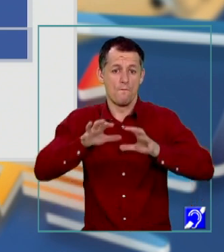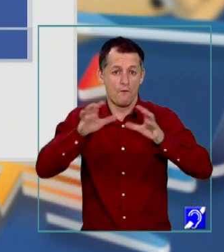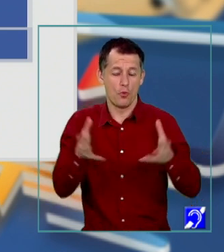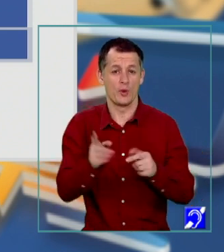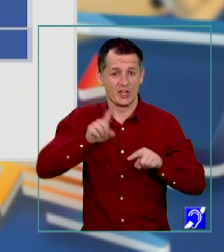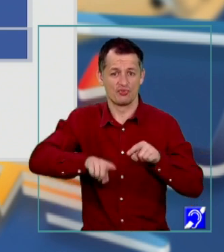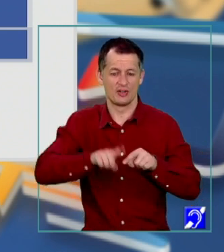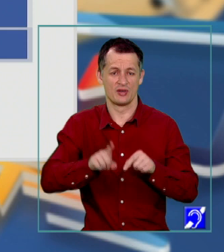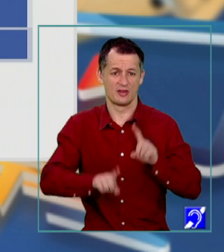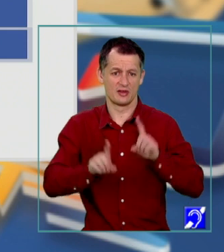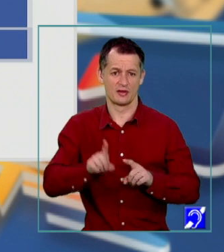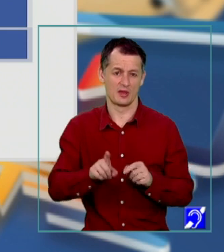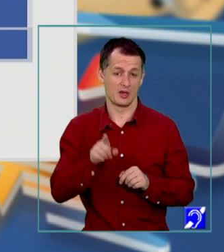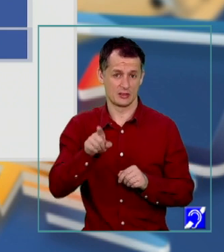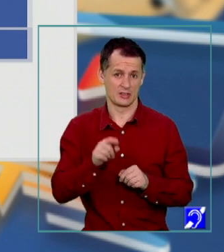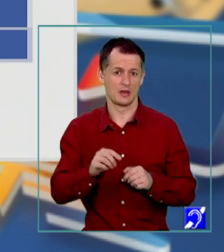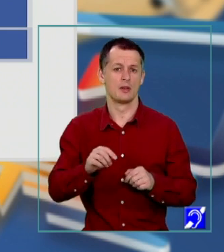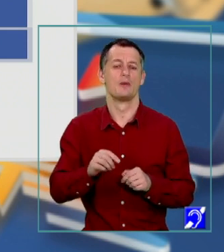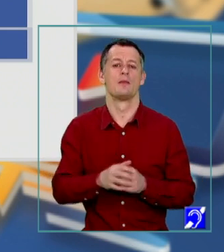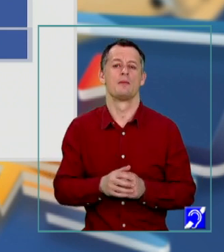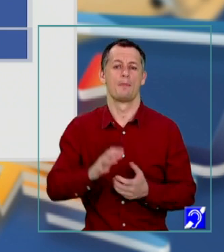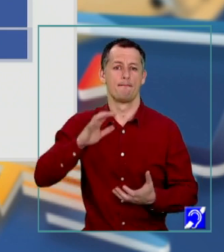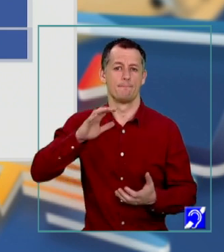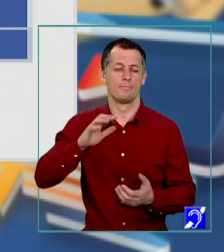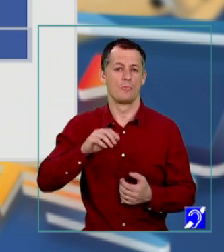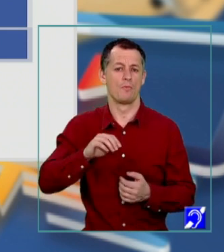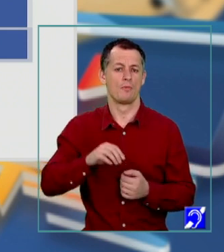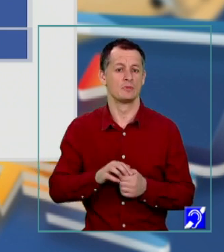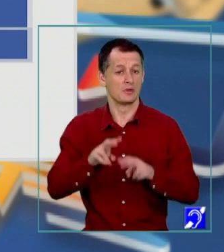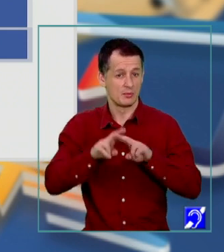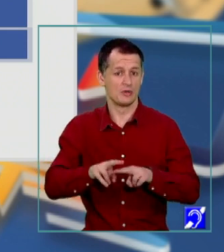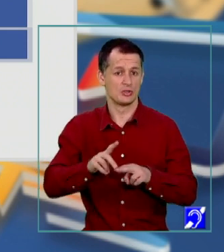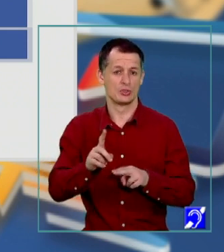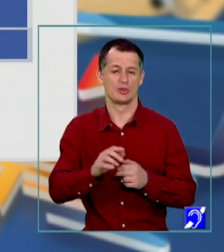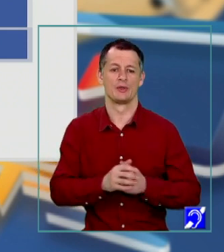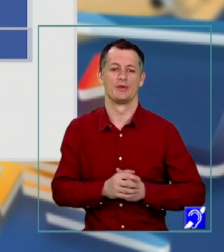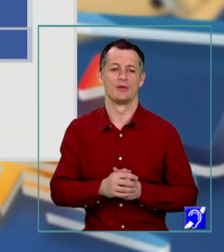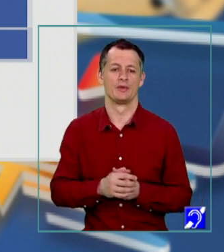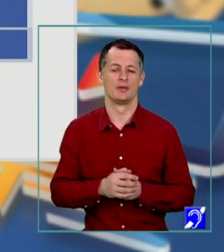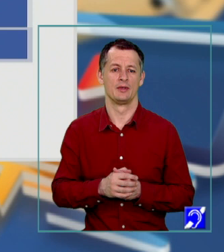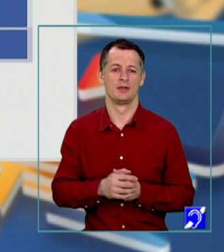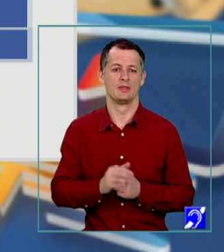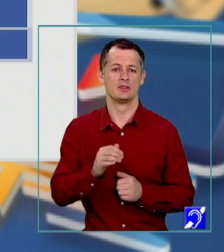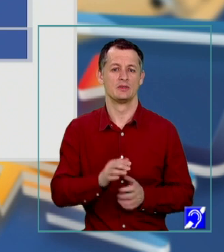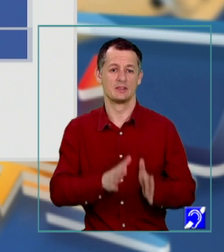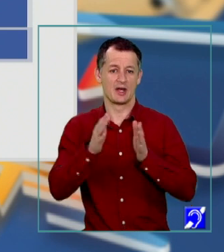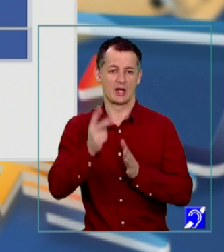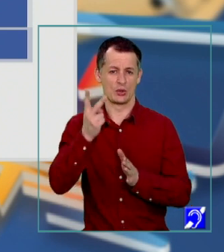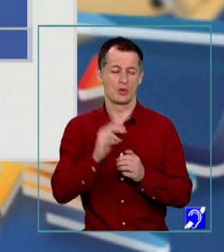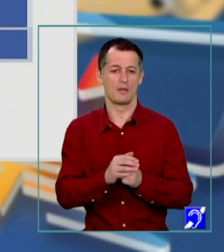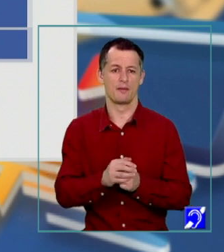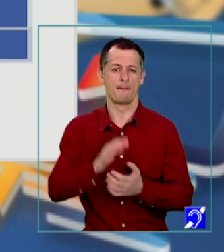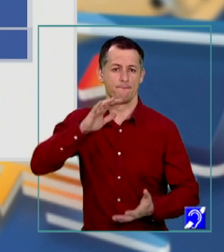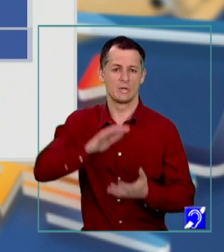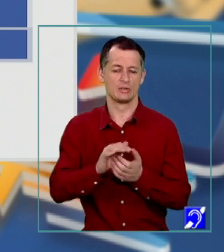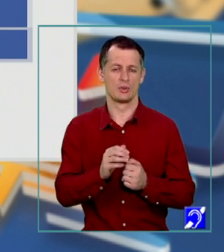este blocat, volumul nu se modifică. După care citim mai departe în starea 2, în care presiunea devine